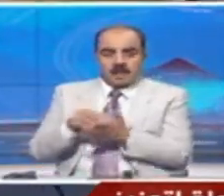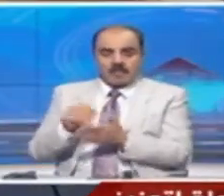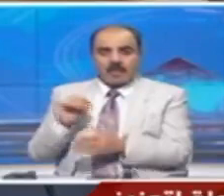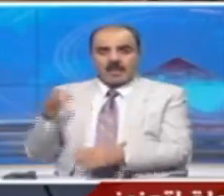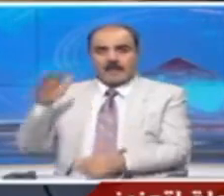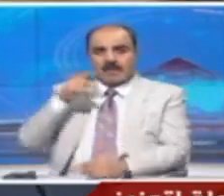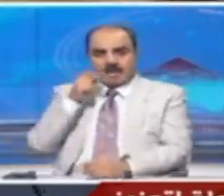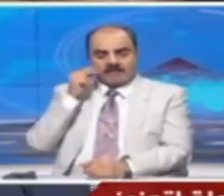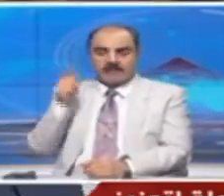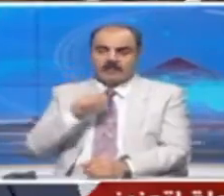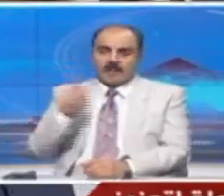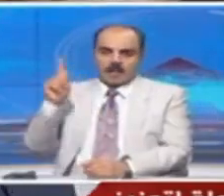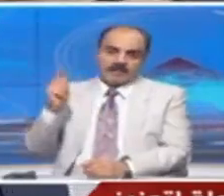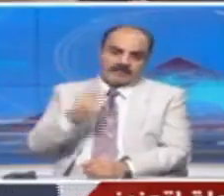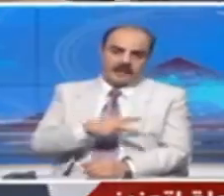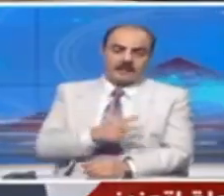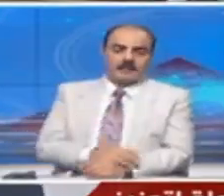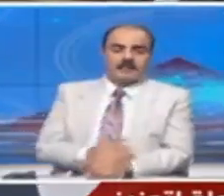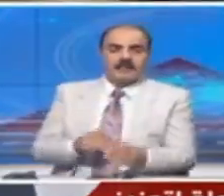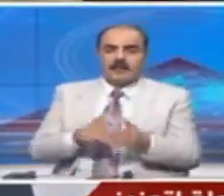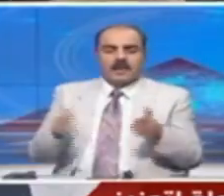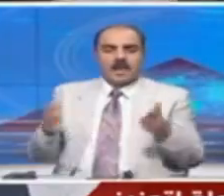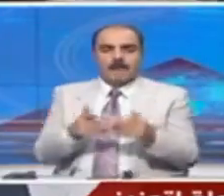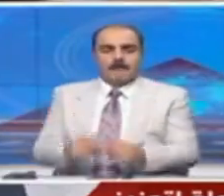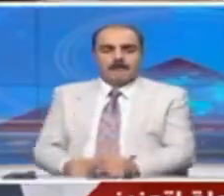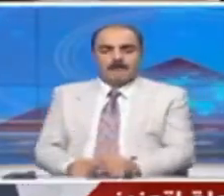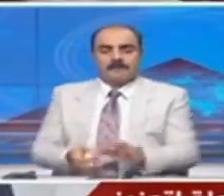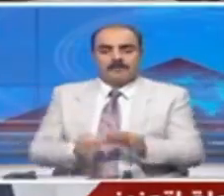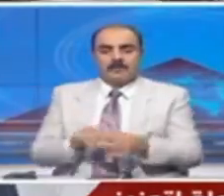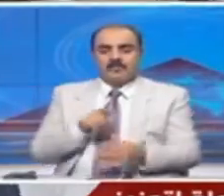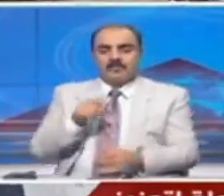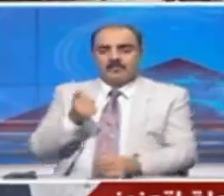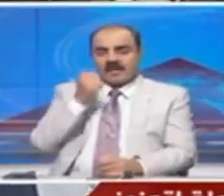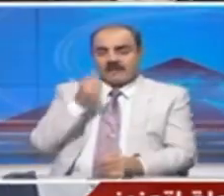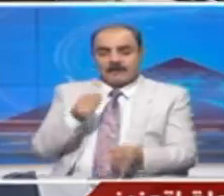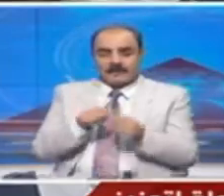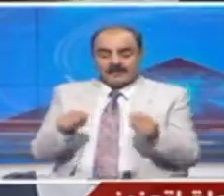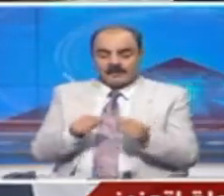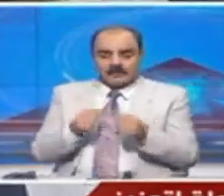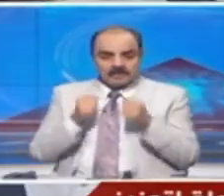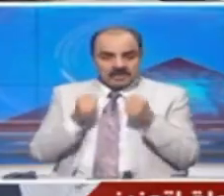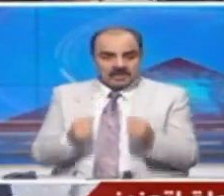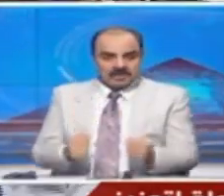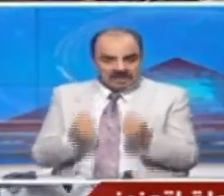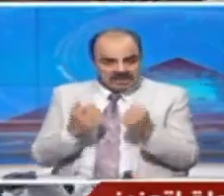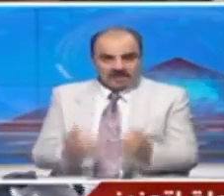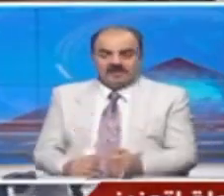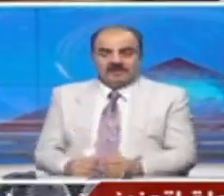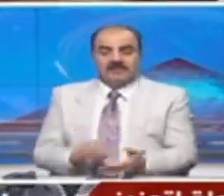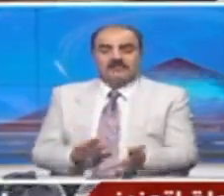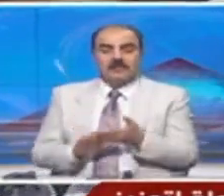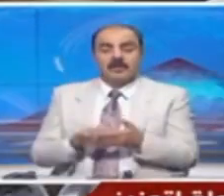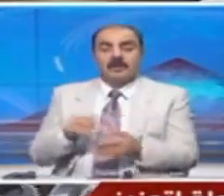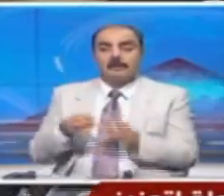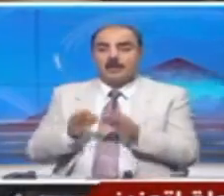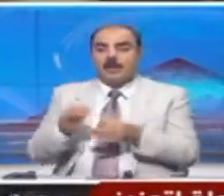الجبل الأصفر. وبس عشان نعرف حجمها قد إيه، نتكلم 1,600,000 متر مكعب بتخدم